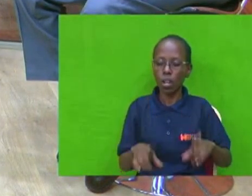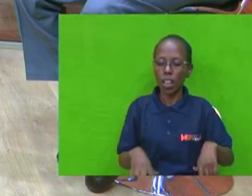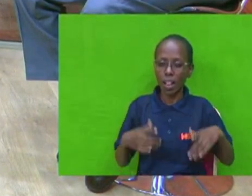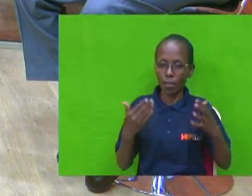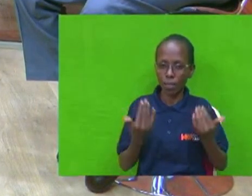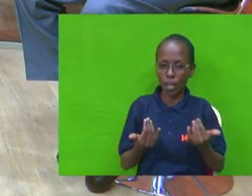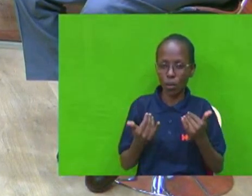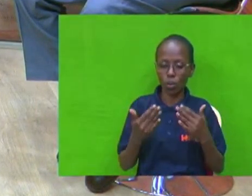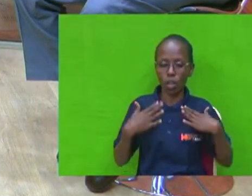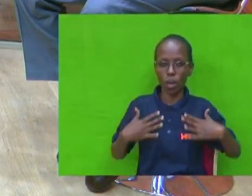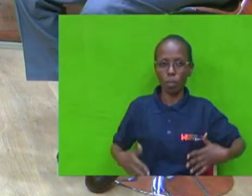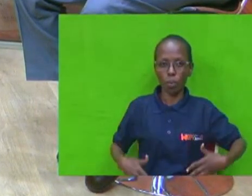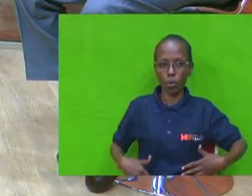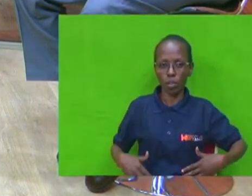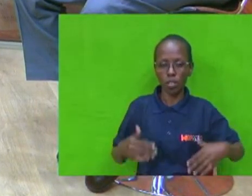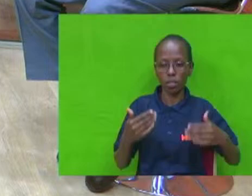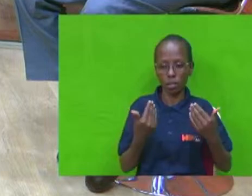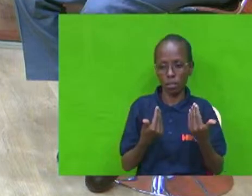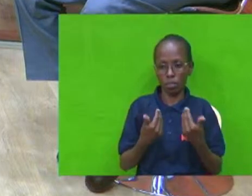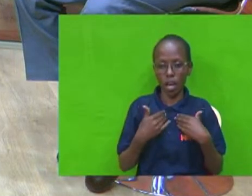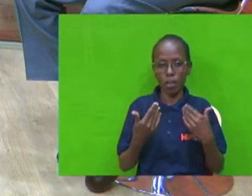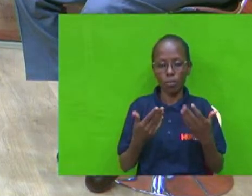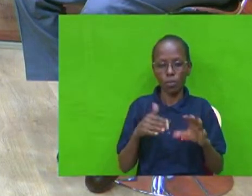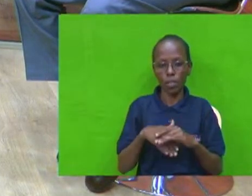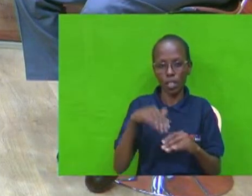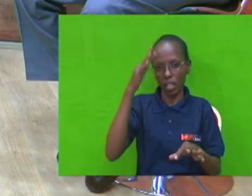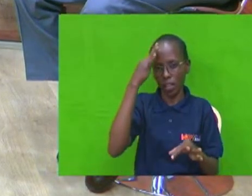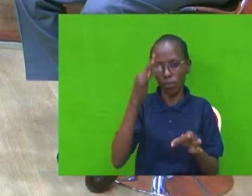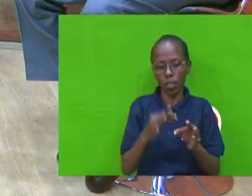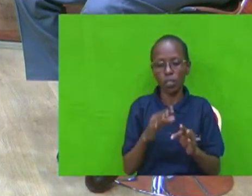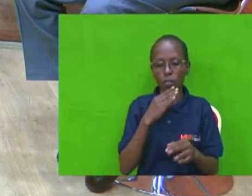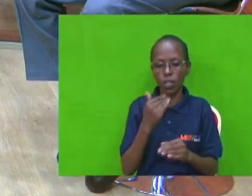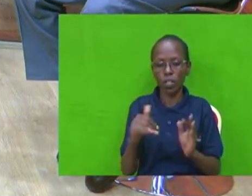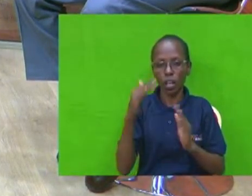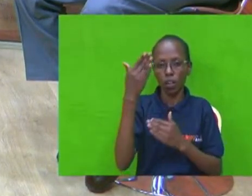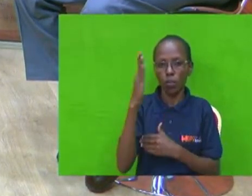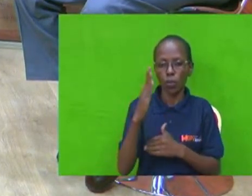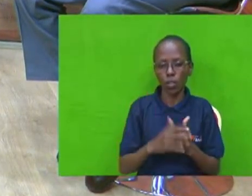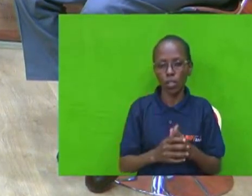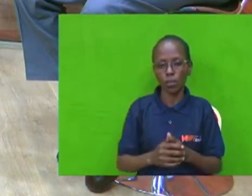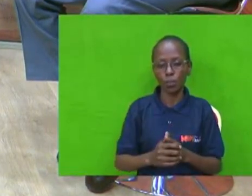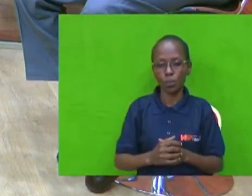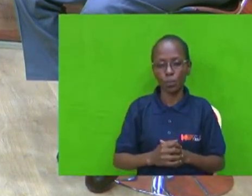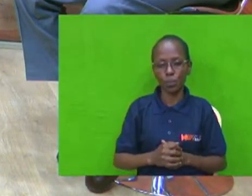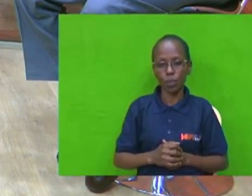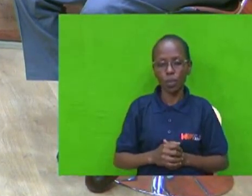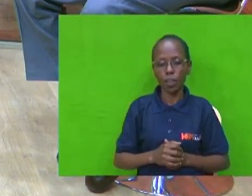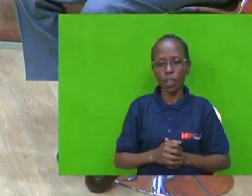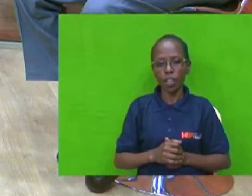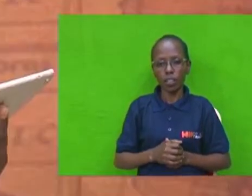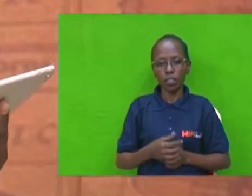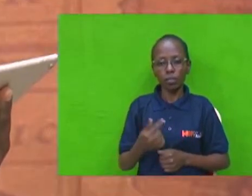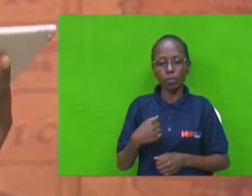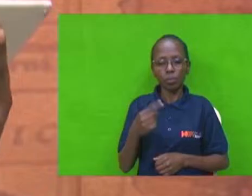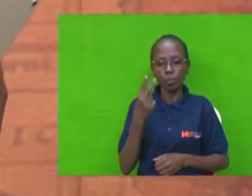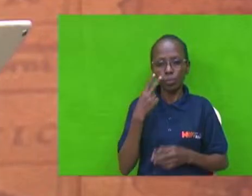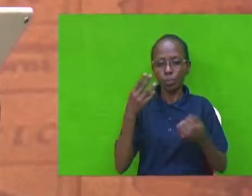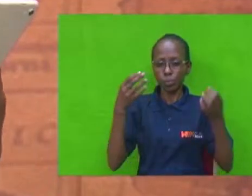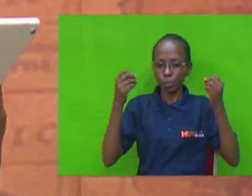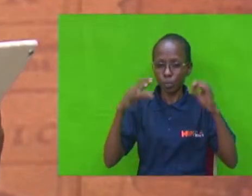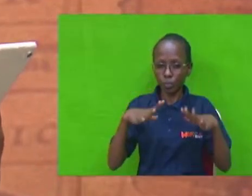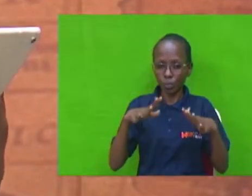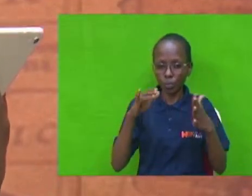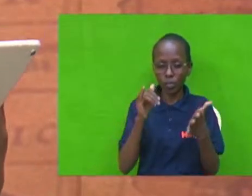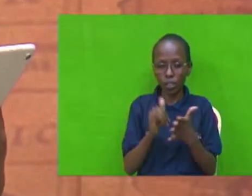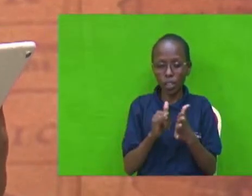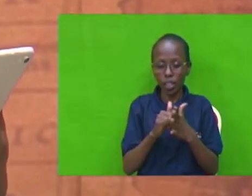katika mwili ninao katika imani ya mwana wa Mungu. Amina. Sasa mwalimu, tunaona wazi kwamba kumbe yule